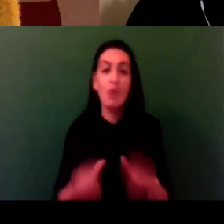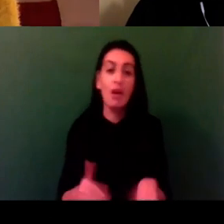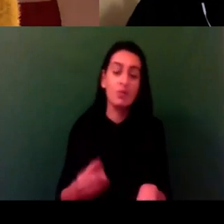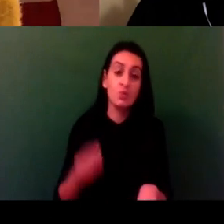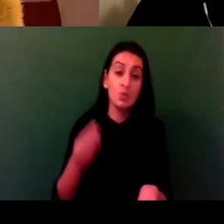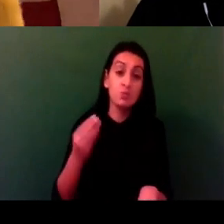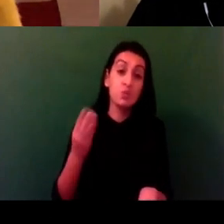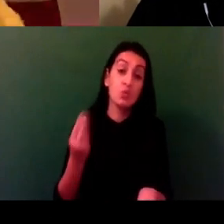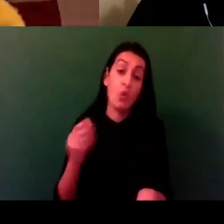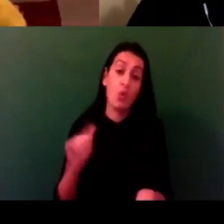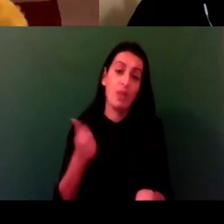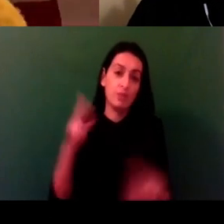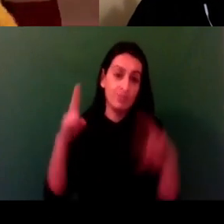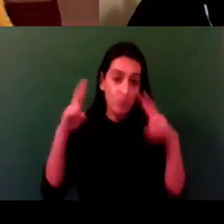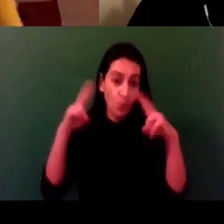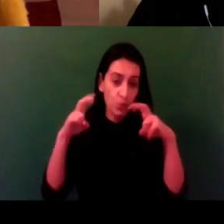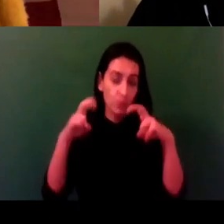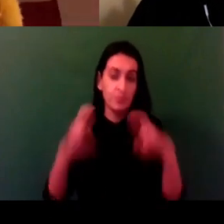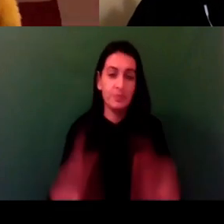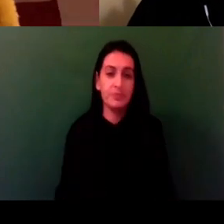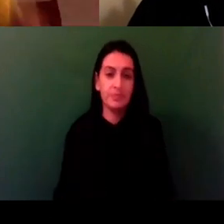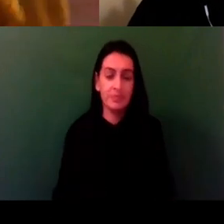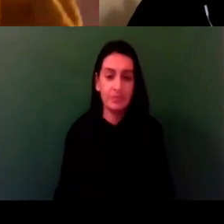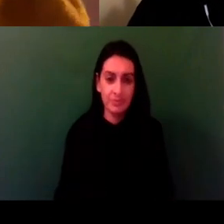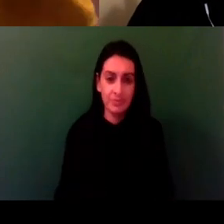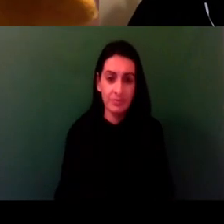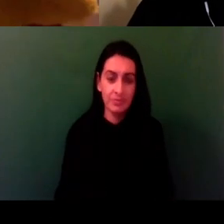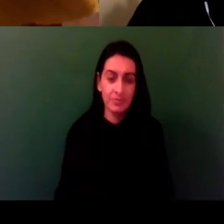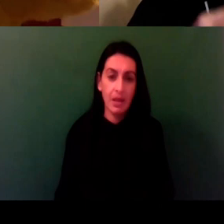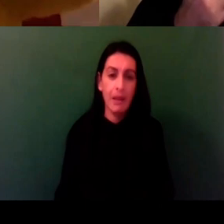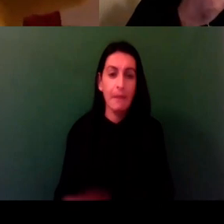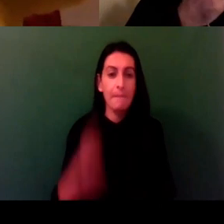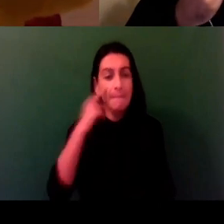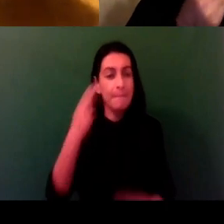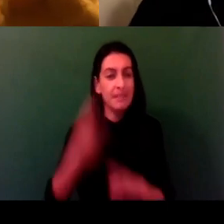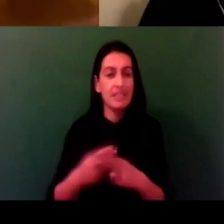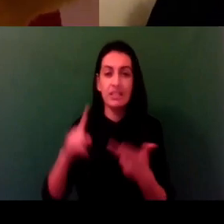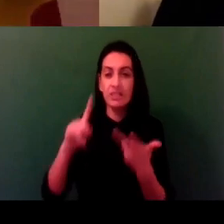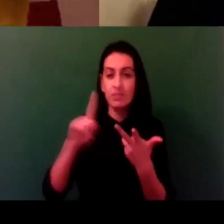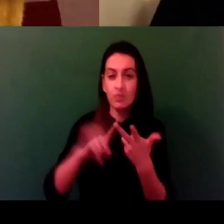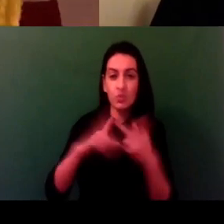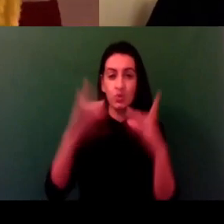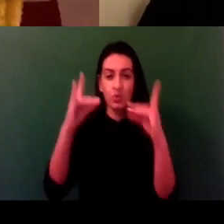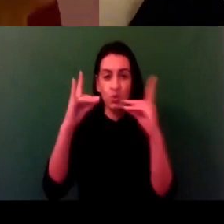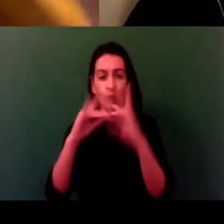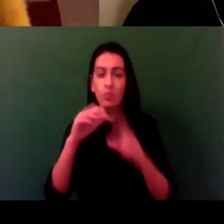konu. Mesela diyelim ki biz 3. Köprü mücadelesinde işte Marmara'yla